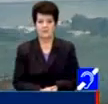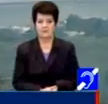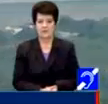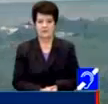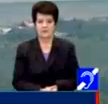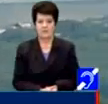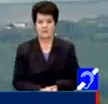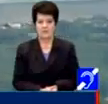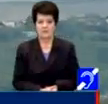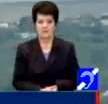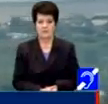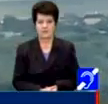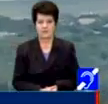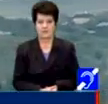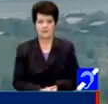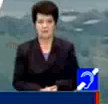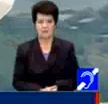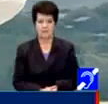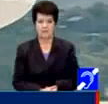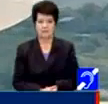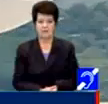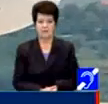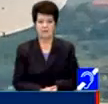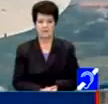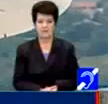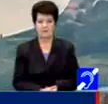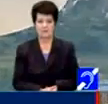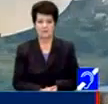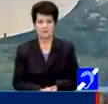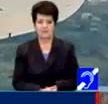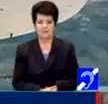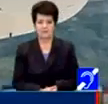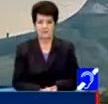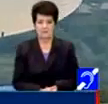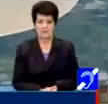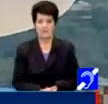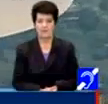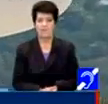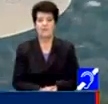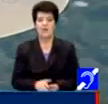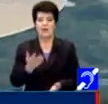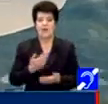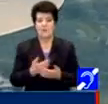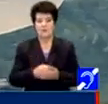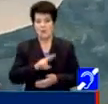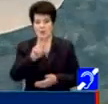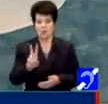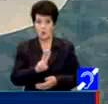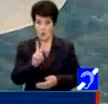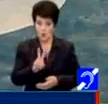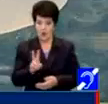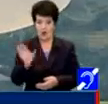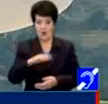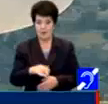runway at the threshold when we departed. Okay, Roger. După aproximativ 2 ore de la postarea